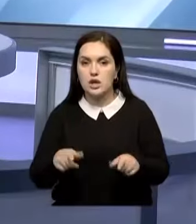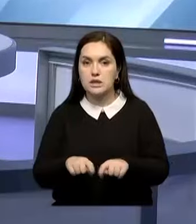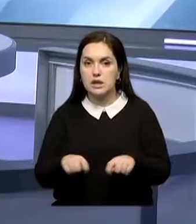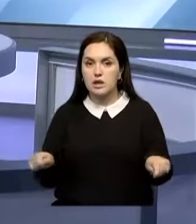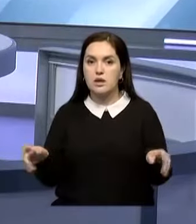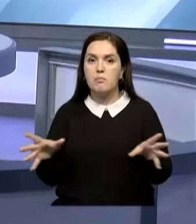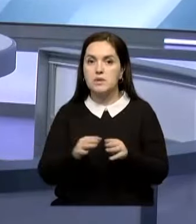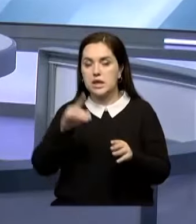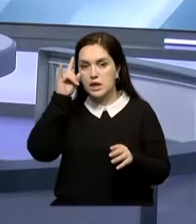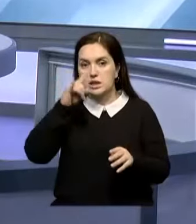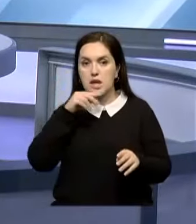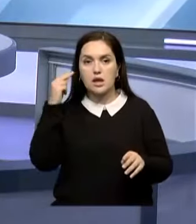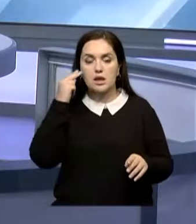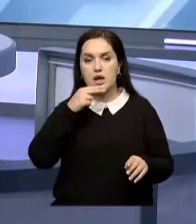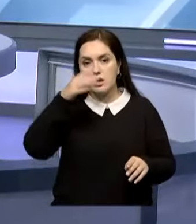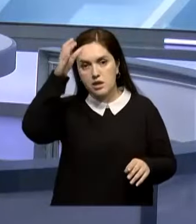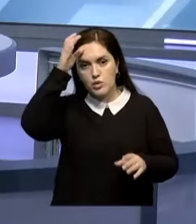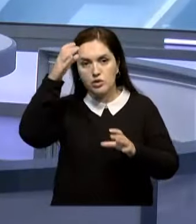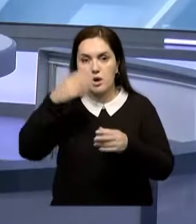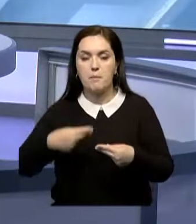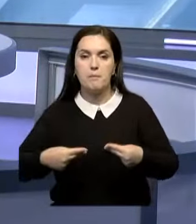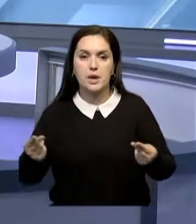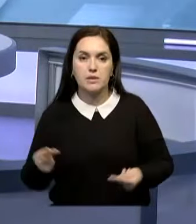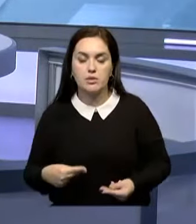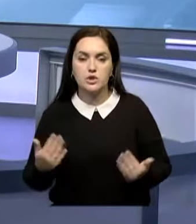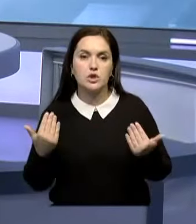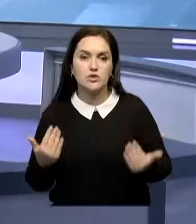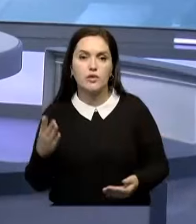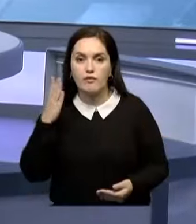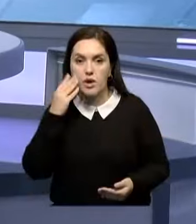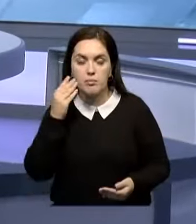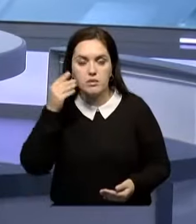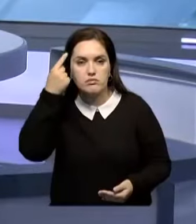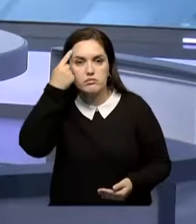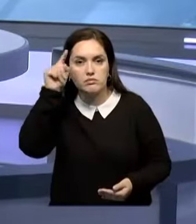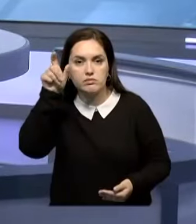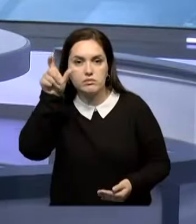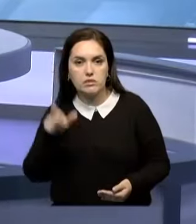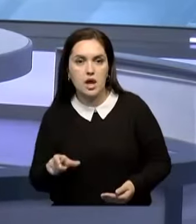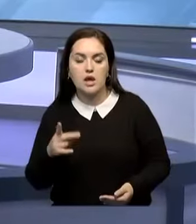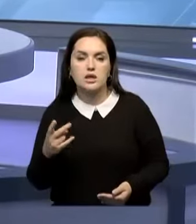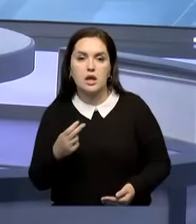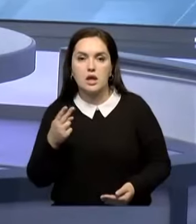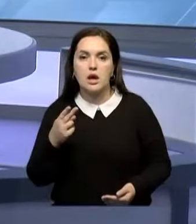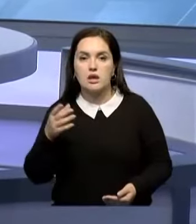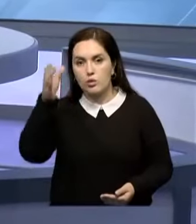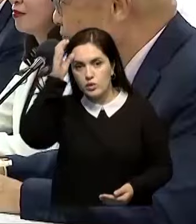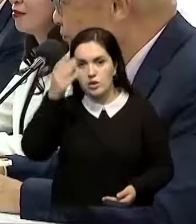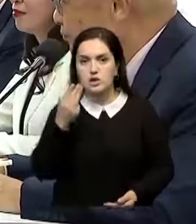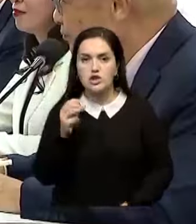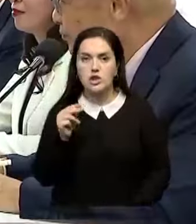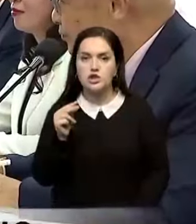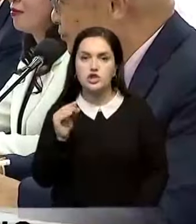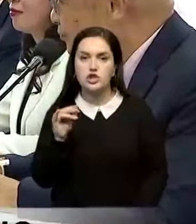Соглашение о создании совместной казахстанско-китайской научной лаборатории подписали сегодня в Алматы. Инициаторами выступили Национальная академия наук